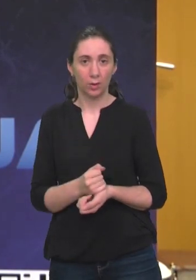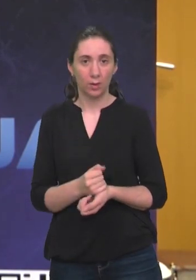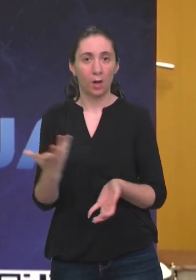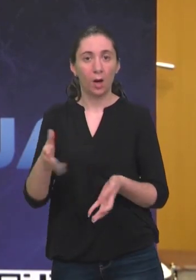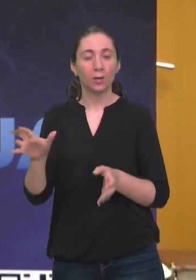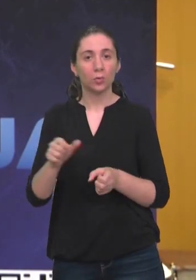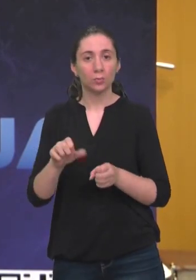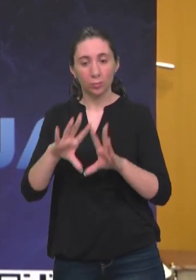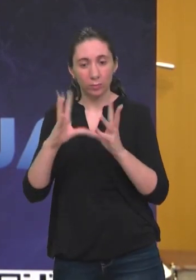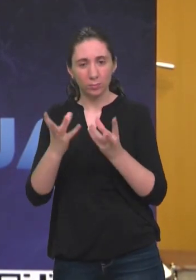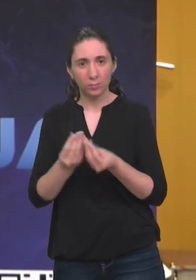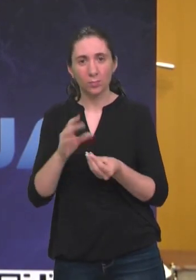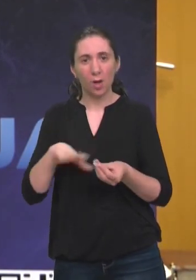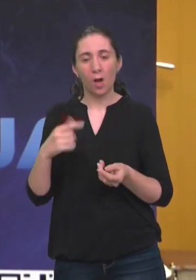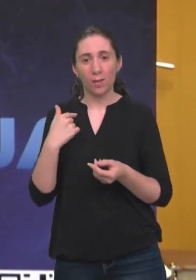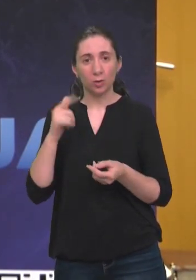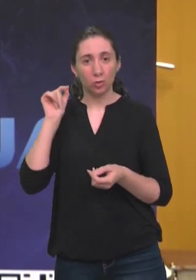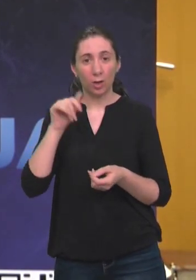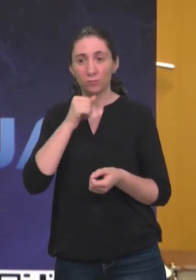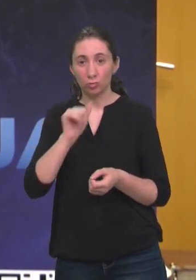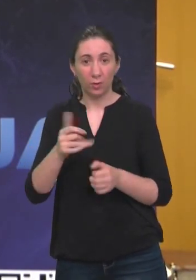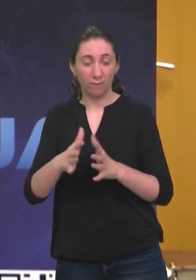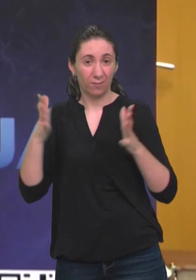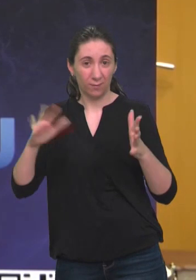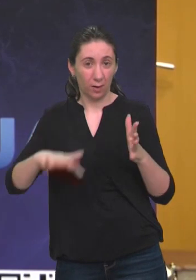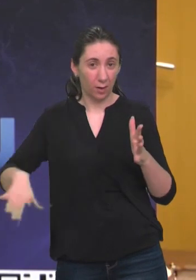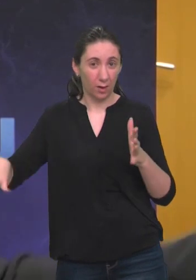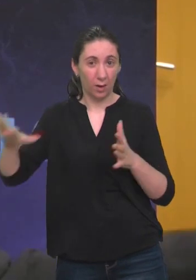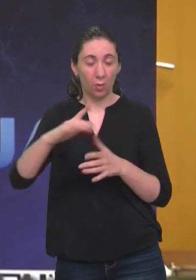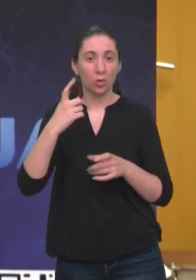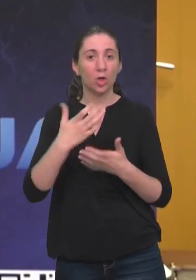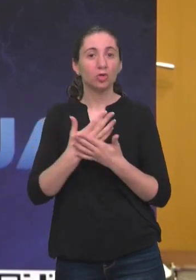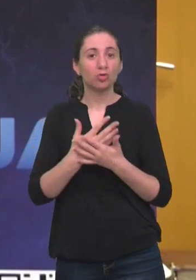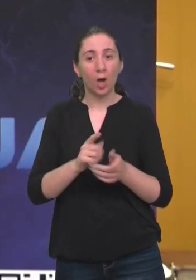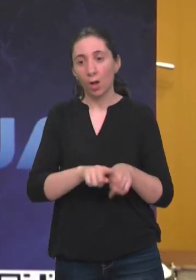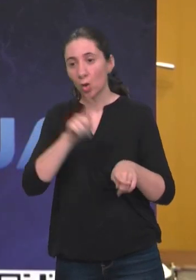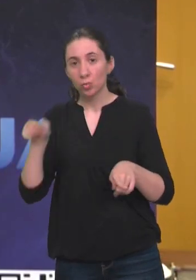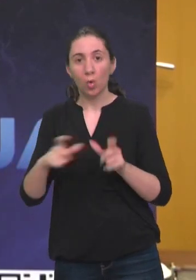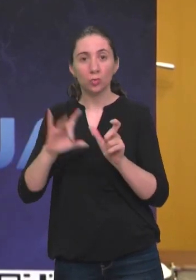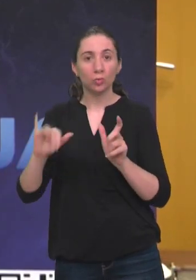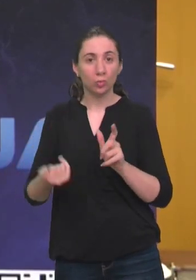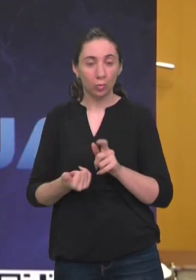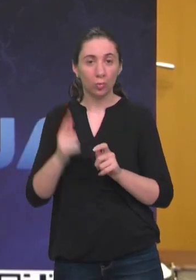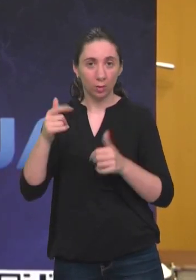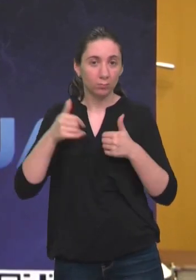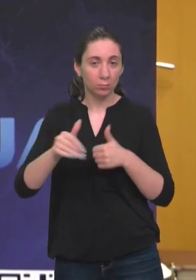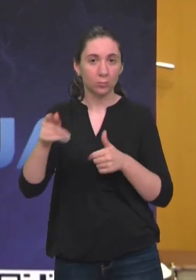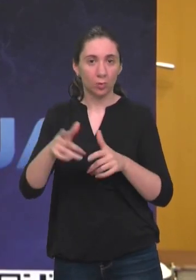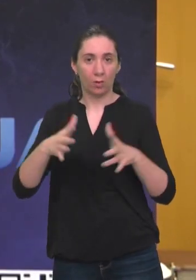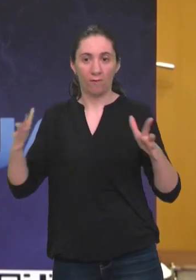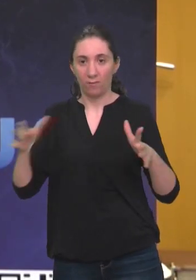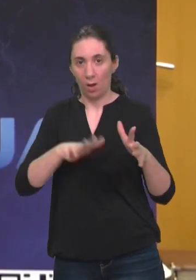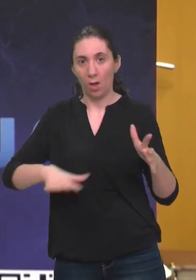uzmemo u obzir koliki je opseg naše Karlovačke županije i da se ona prostire od Žakanja dolje do Slunja i nadalje, to je jako veliko